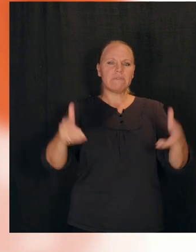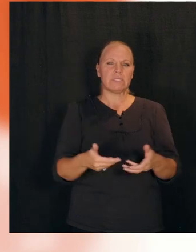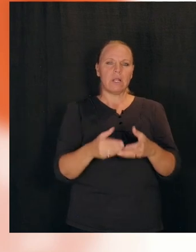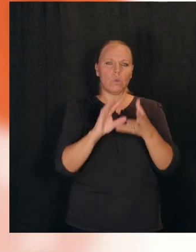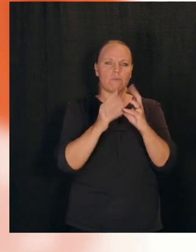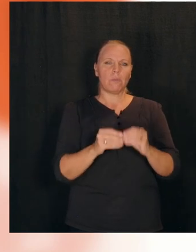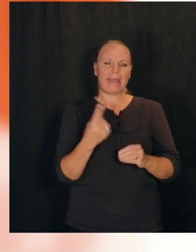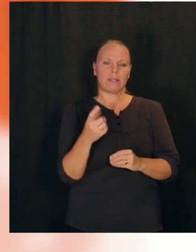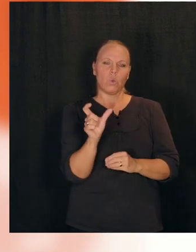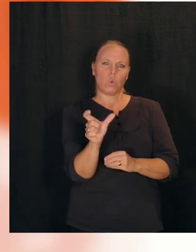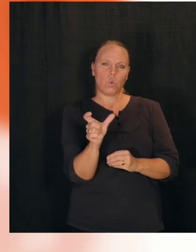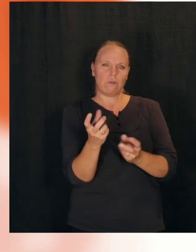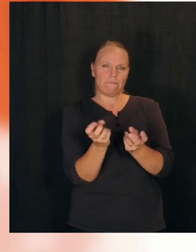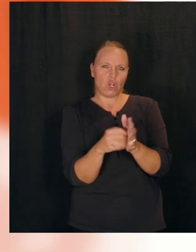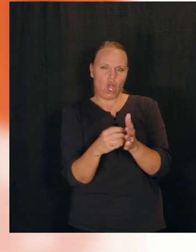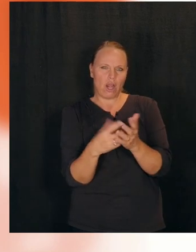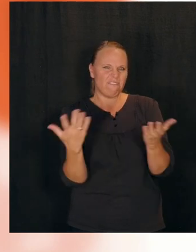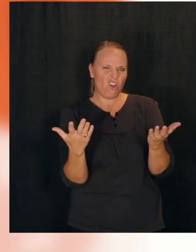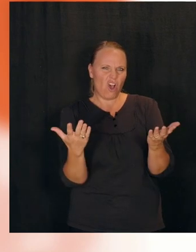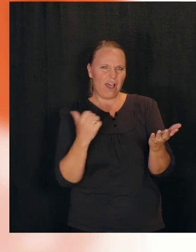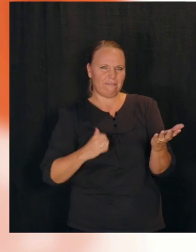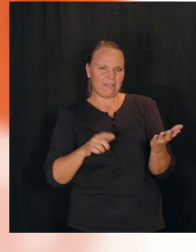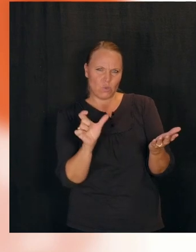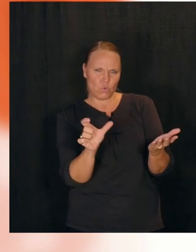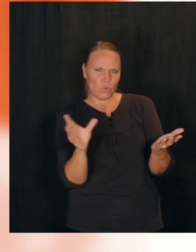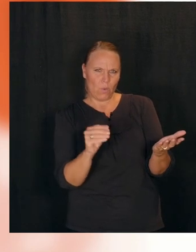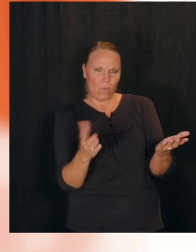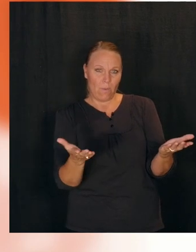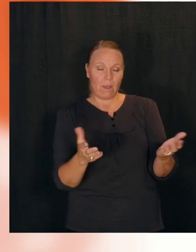det då vara? Och då är det ju personer som är